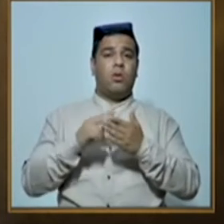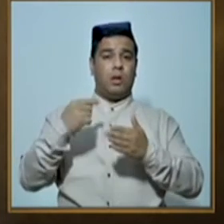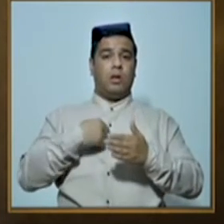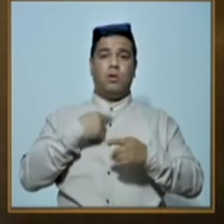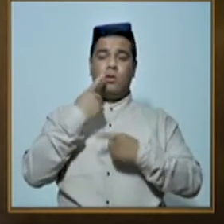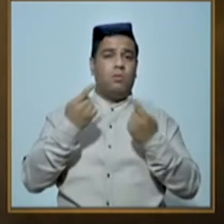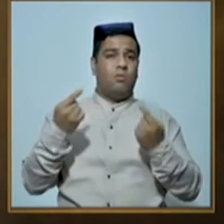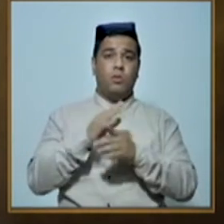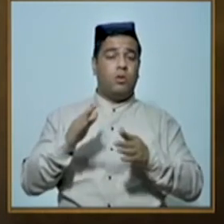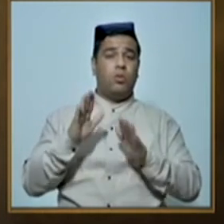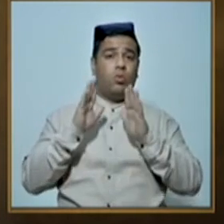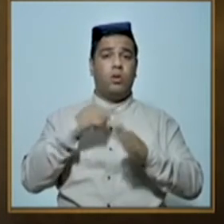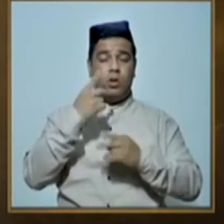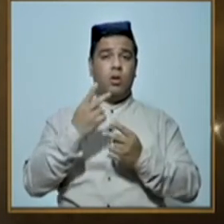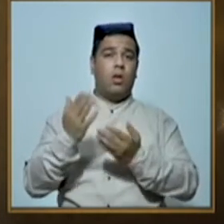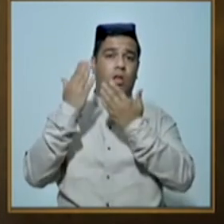bo'ladi.